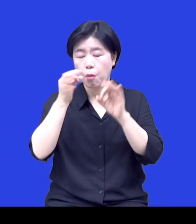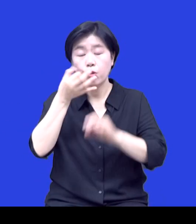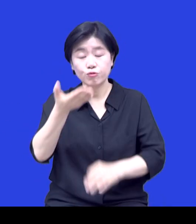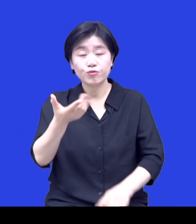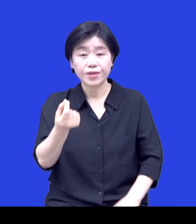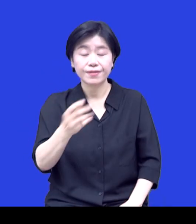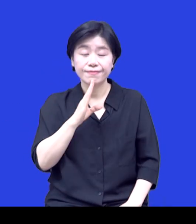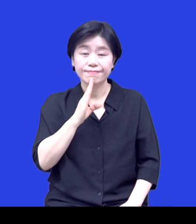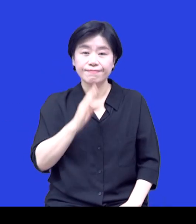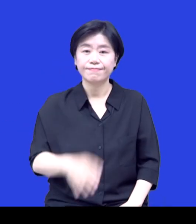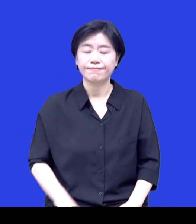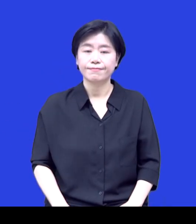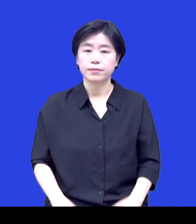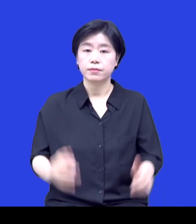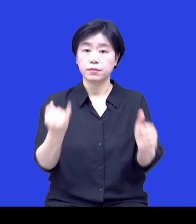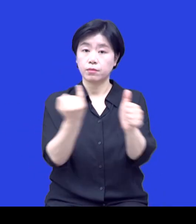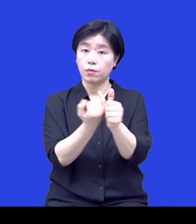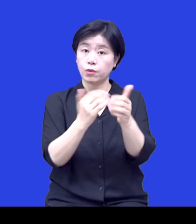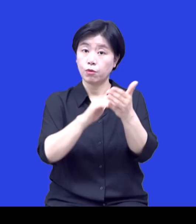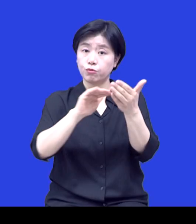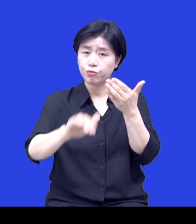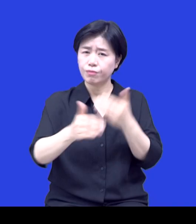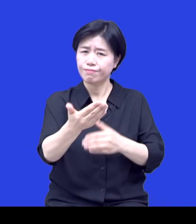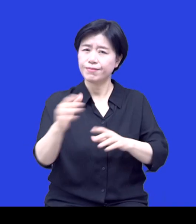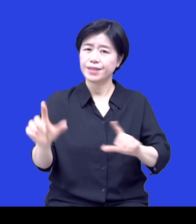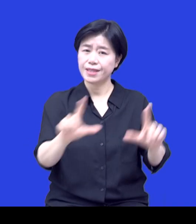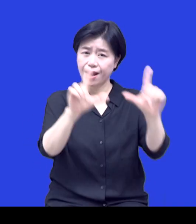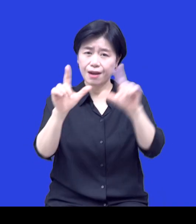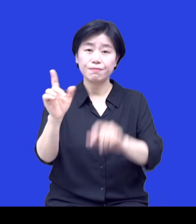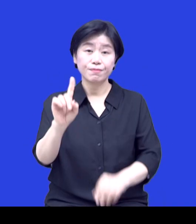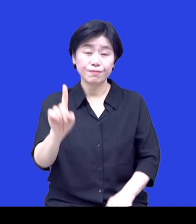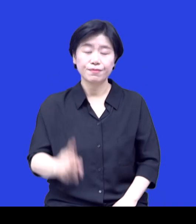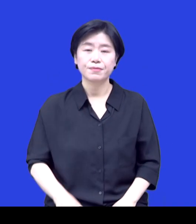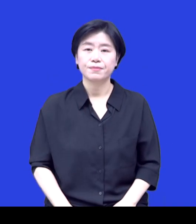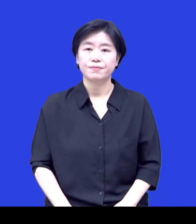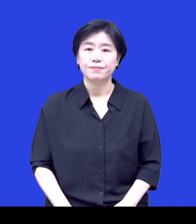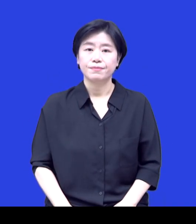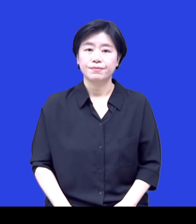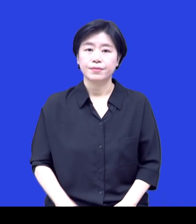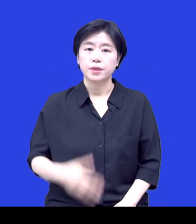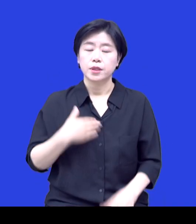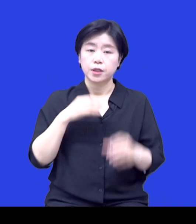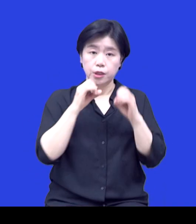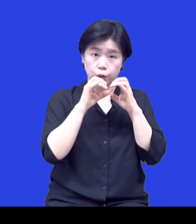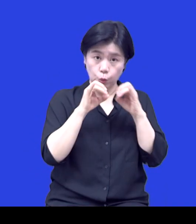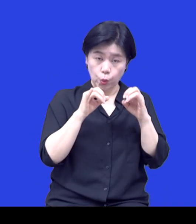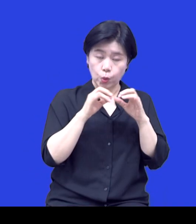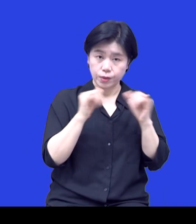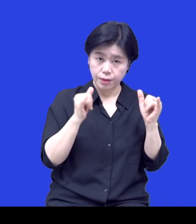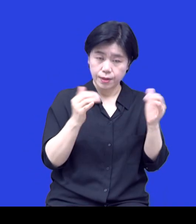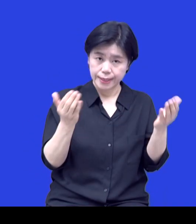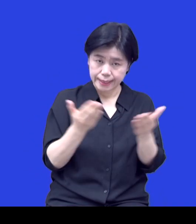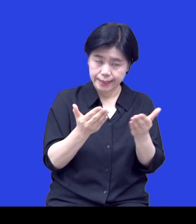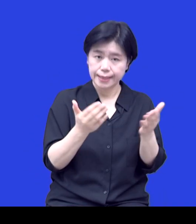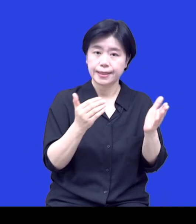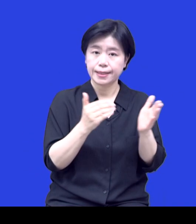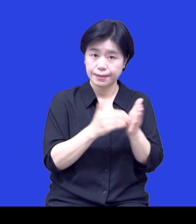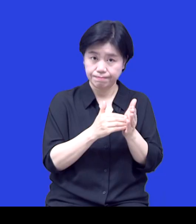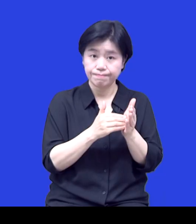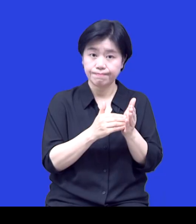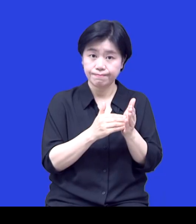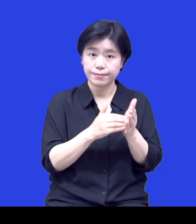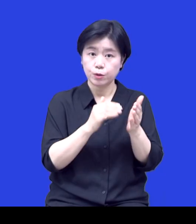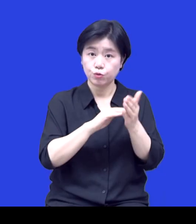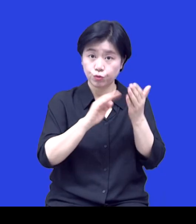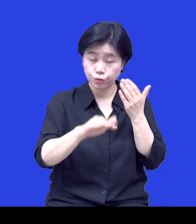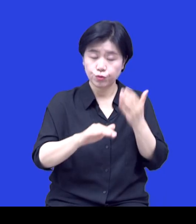결혼 이후에 예. 목사님이 결혼 이후에 이제 예. 삶이 어떤가를 좀 이제 들어볼까요? 그래서 전도사 생활하다가 이제 웨스트민스터에서 목회학